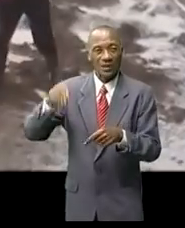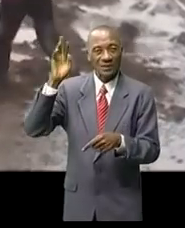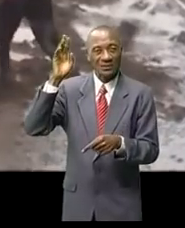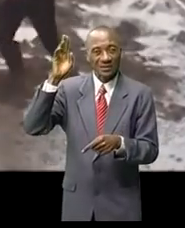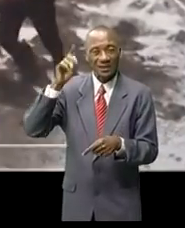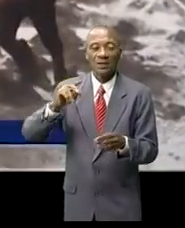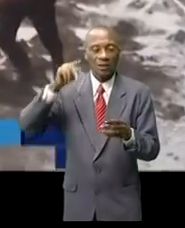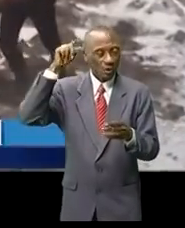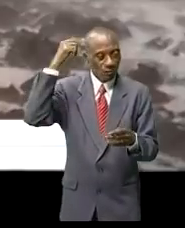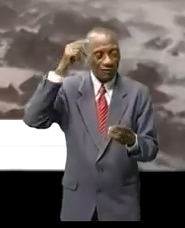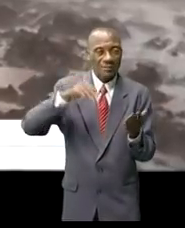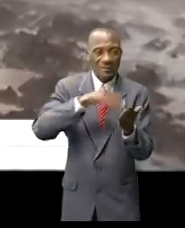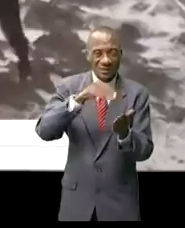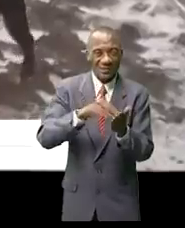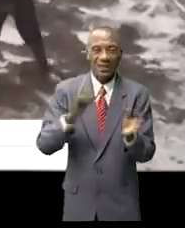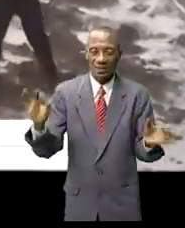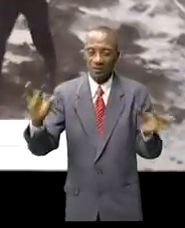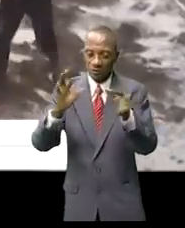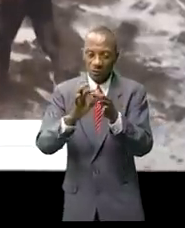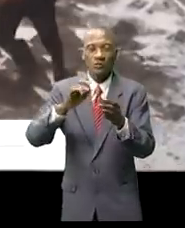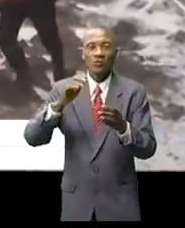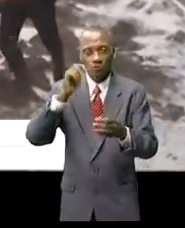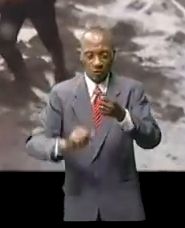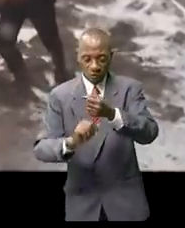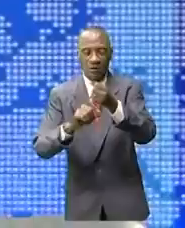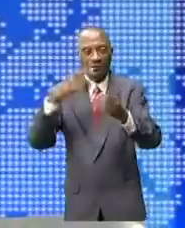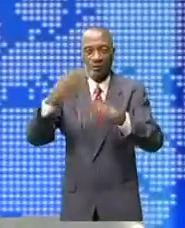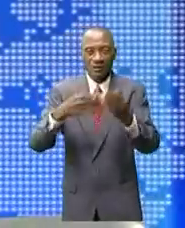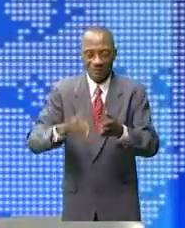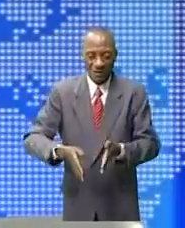donc attendus pour décanter cette situation.